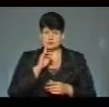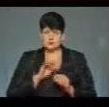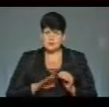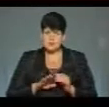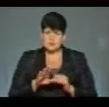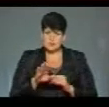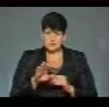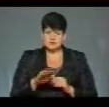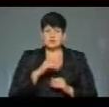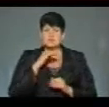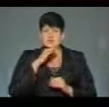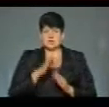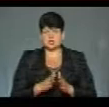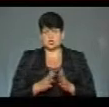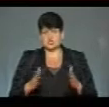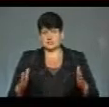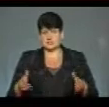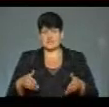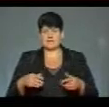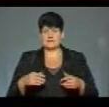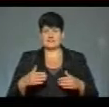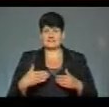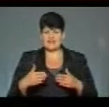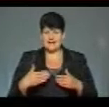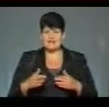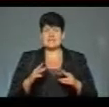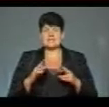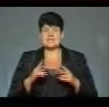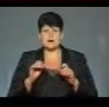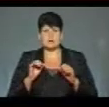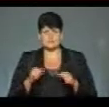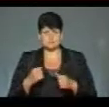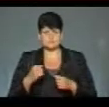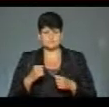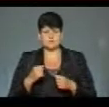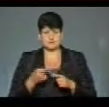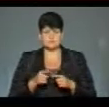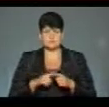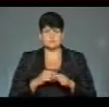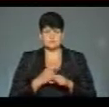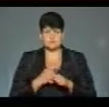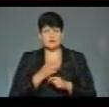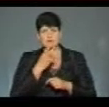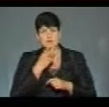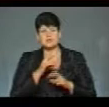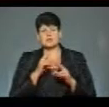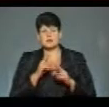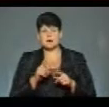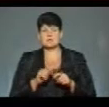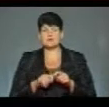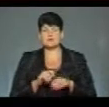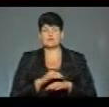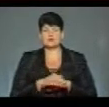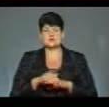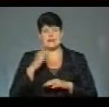чи достатня ширина дверей, які перешкоди всередині та як можна з ними впоратися. Наша знімальна група бачила, як волонтери перевіряли